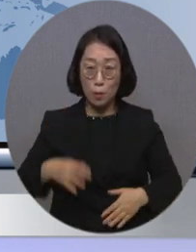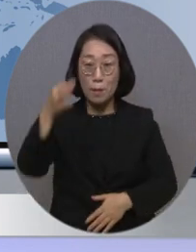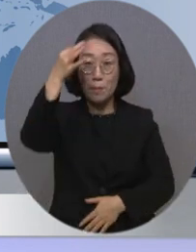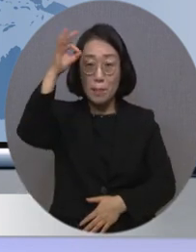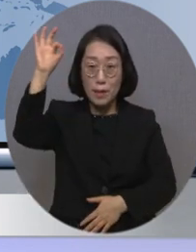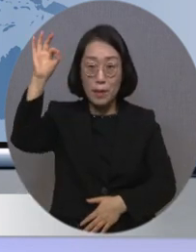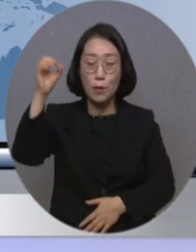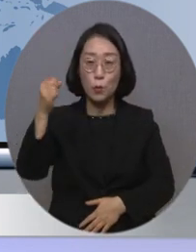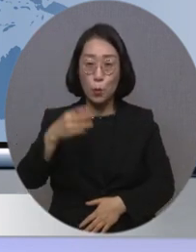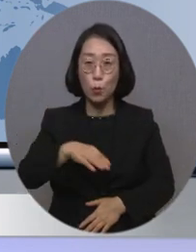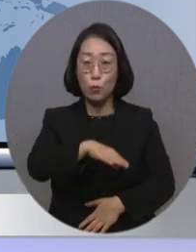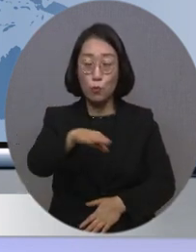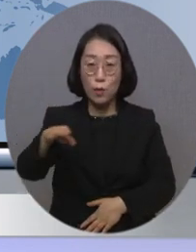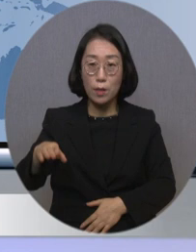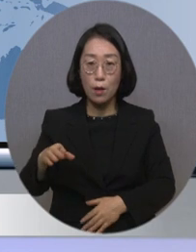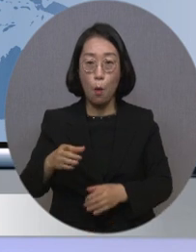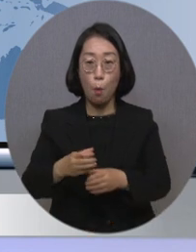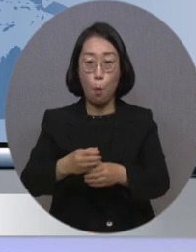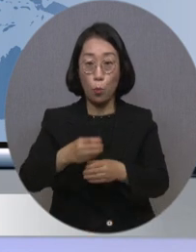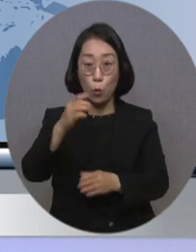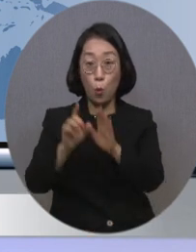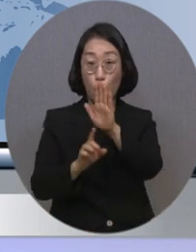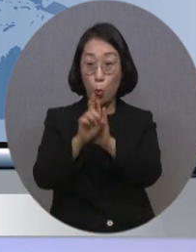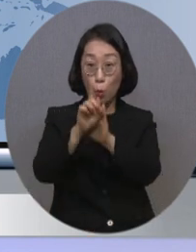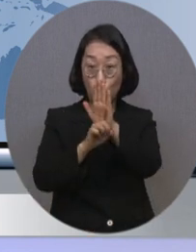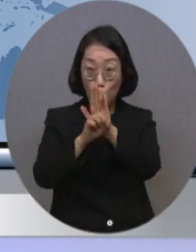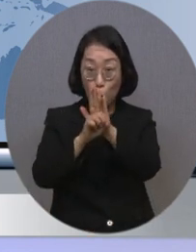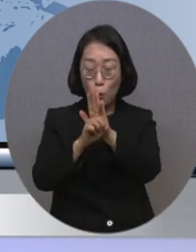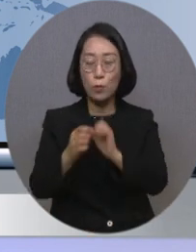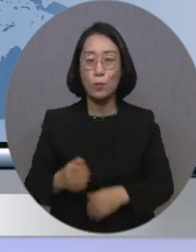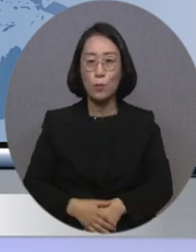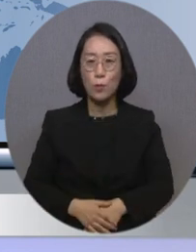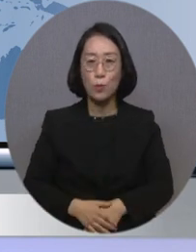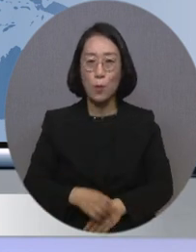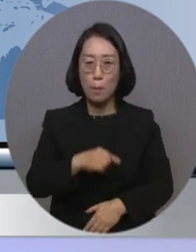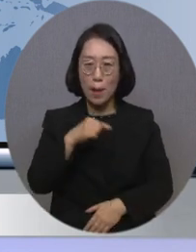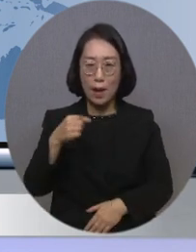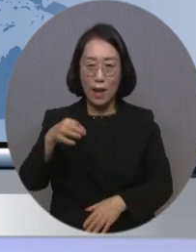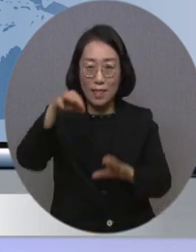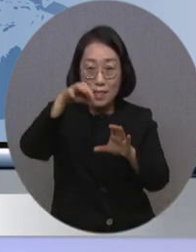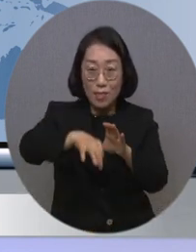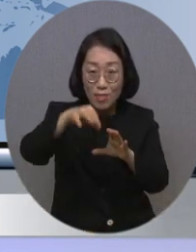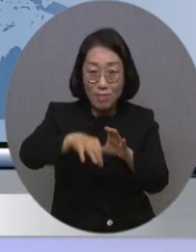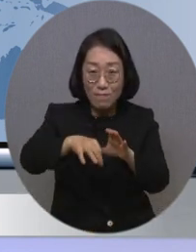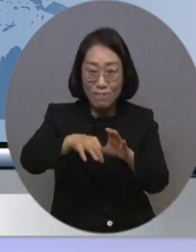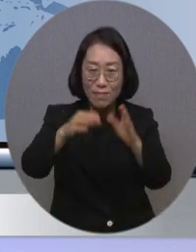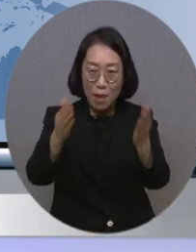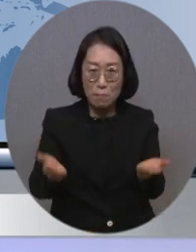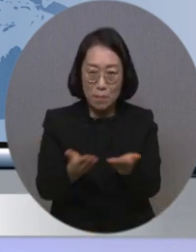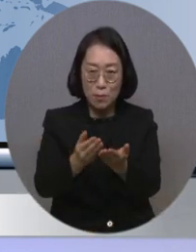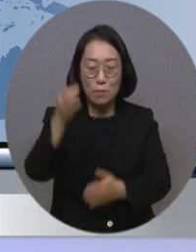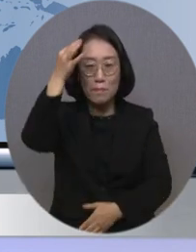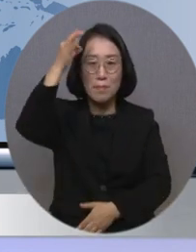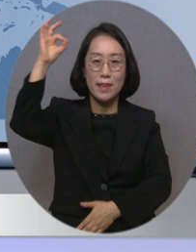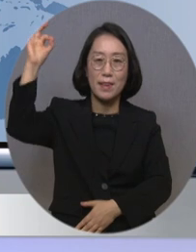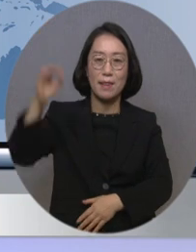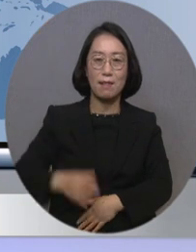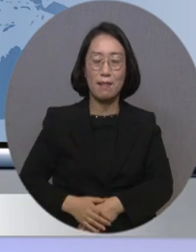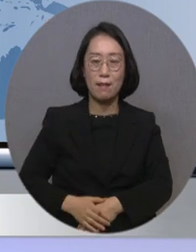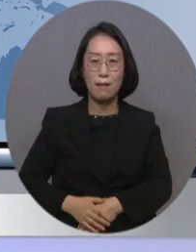한편 우리 사회 온도를 높이는 온도탑과 빨간 구세군 자선 냄비도 잊지 말아야겠죠